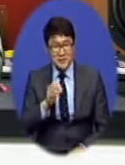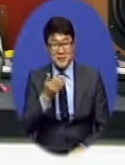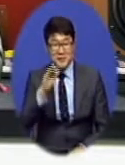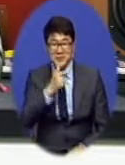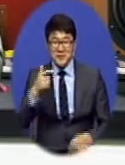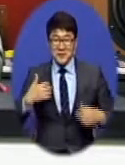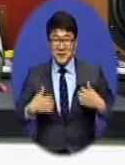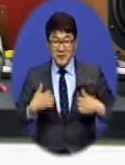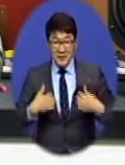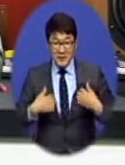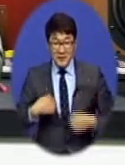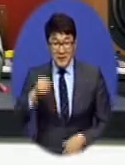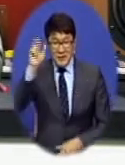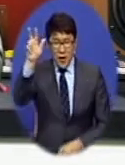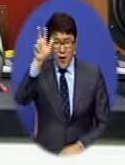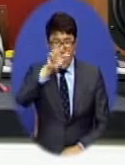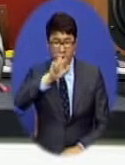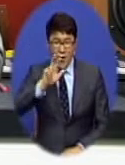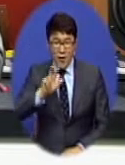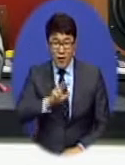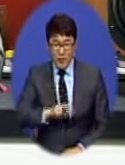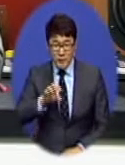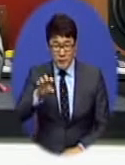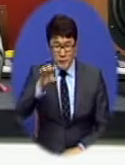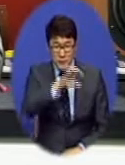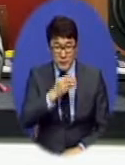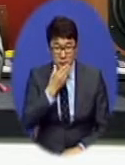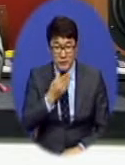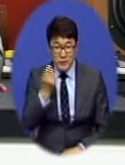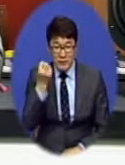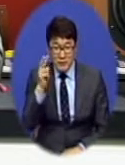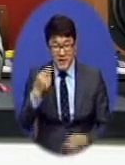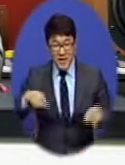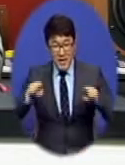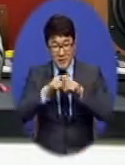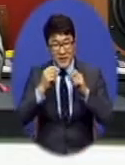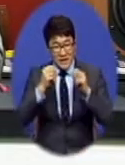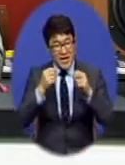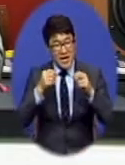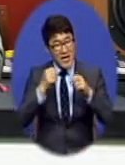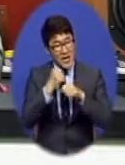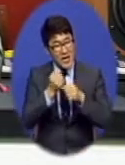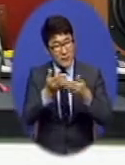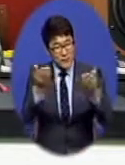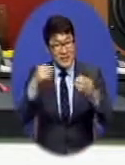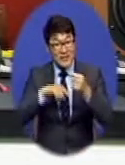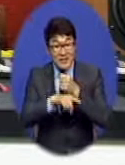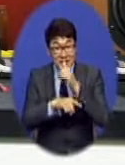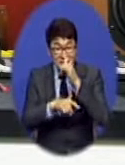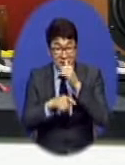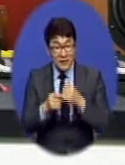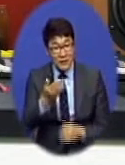반갑습니다. 전국 방방, 방방곡곡 저희 복지TV가 항상 같이 한다는 의미고요. 박화자님,